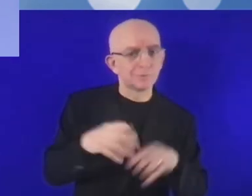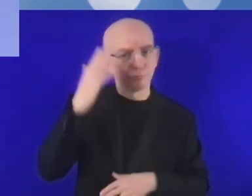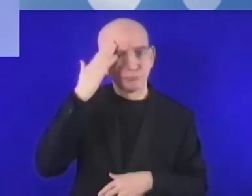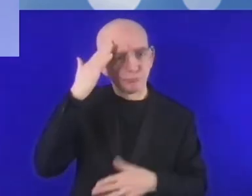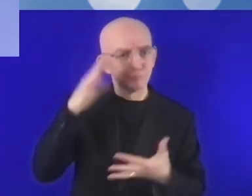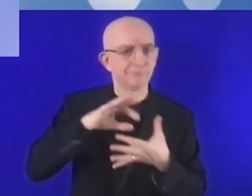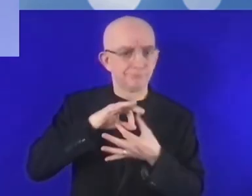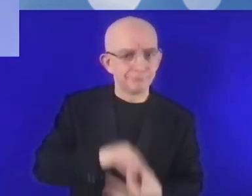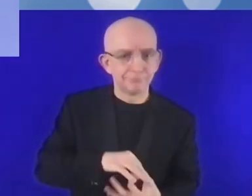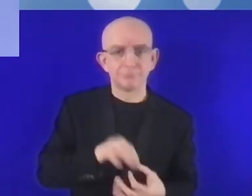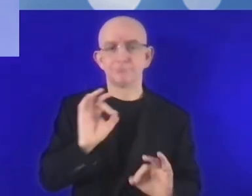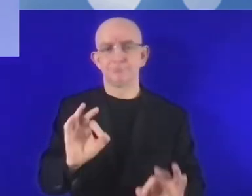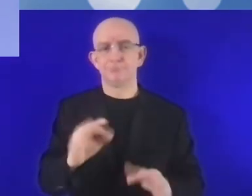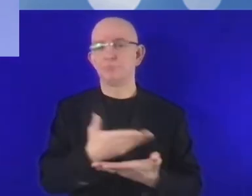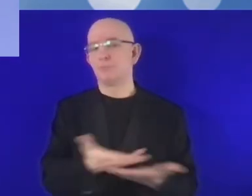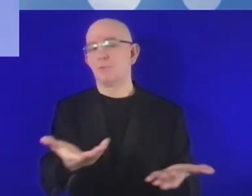أن نبني